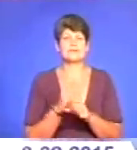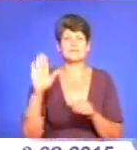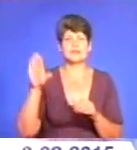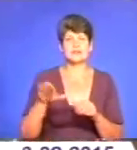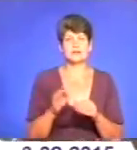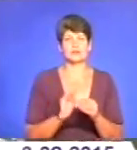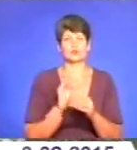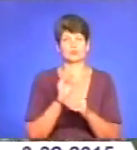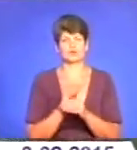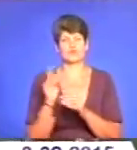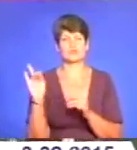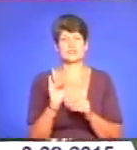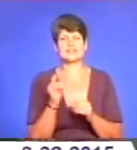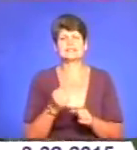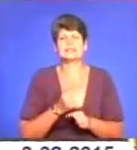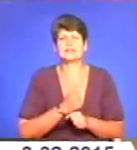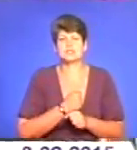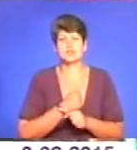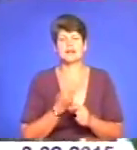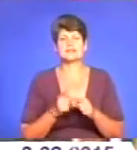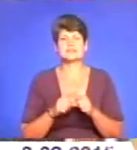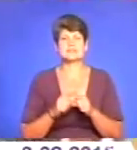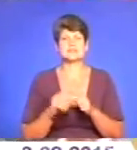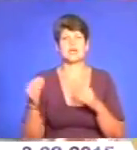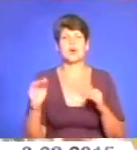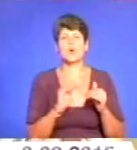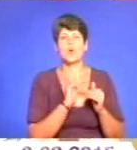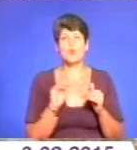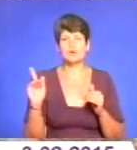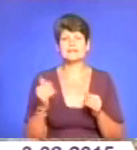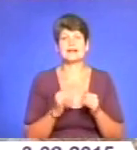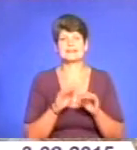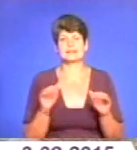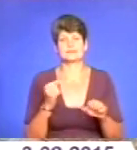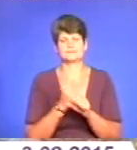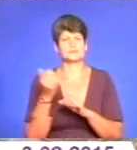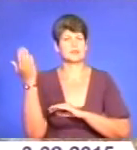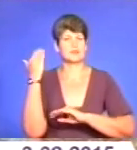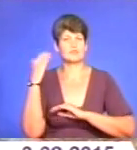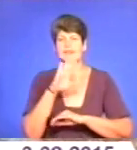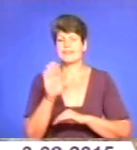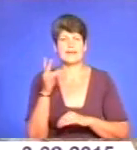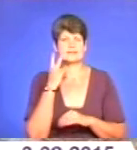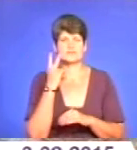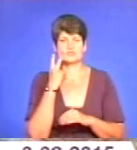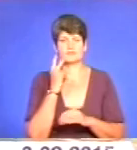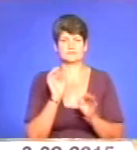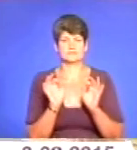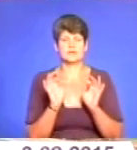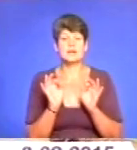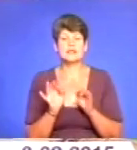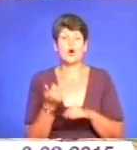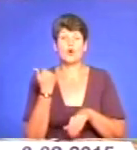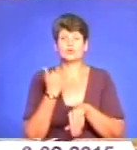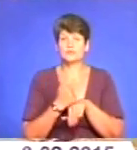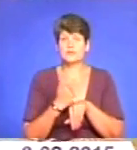додаткова качеля. На жаль, наявні гойдалки та місця відпочинку для дітей облаштовані давно і не завжди безпечні.